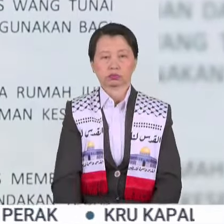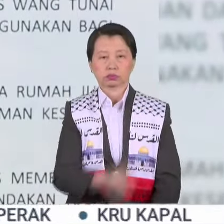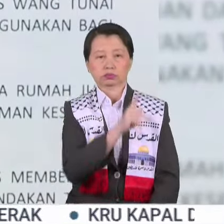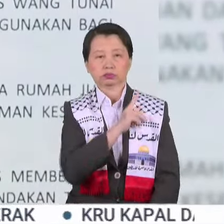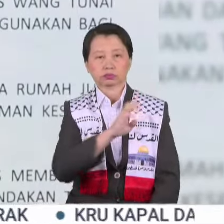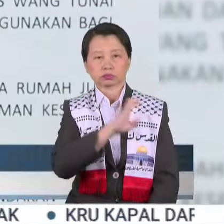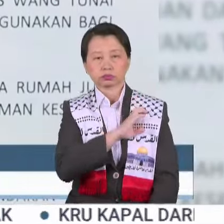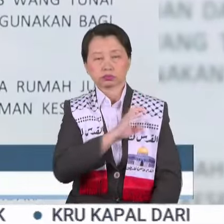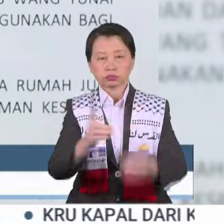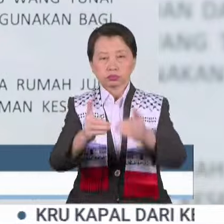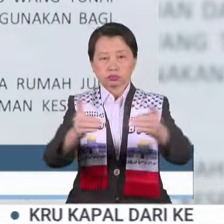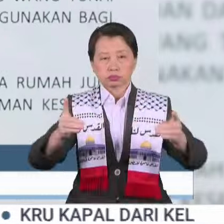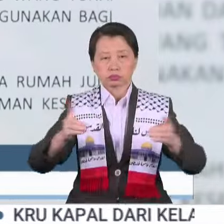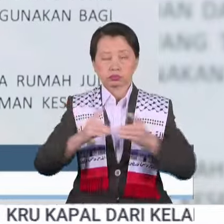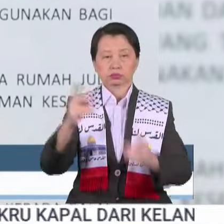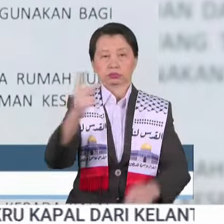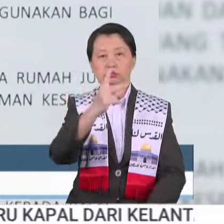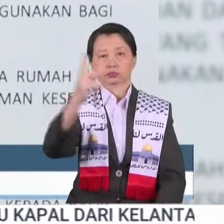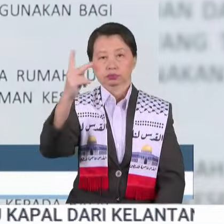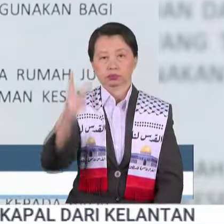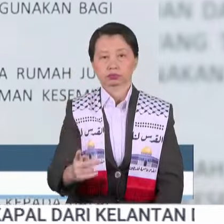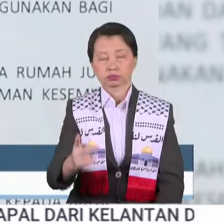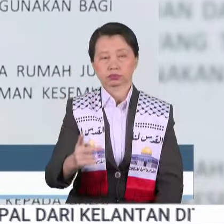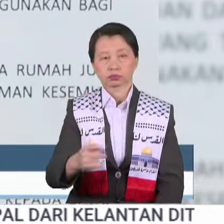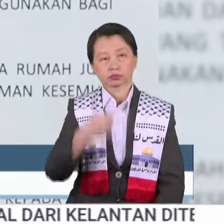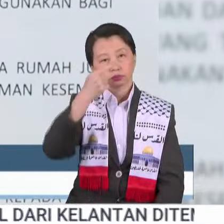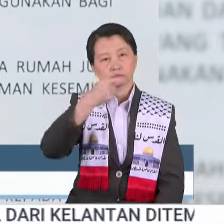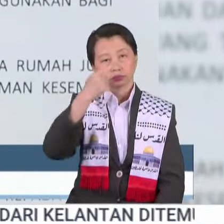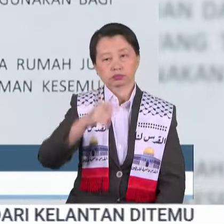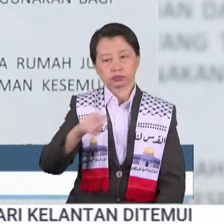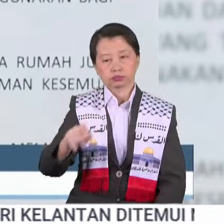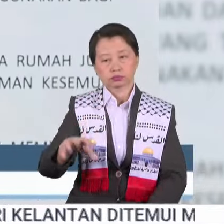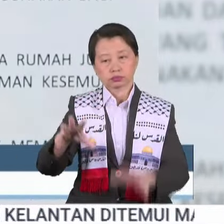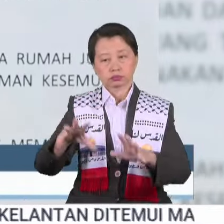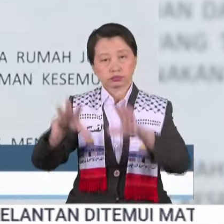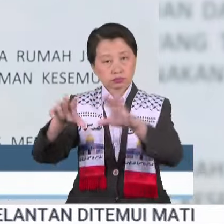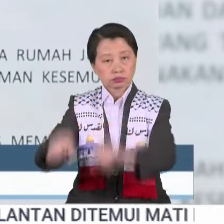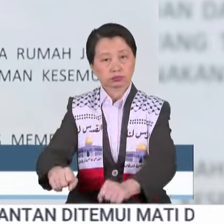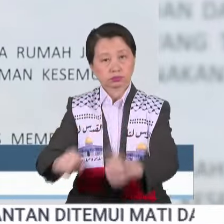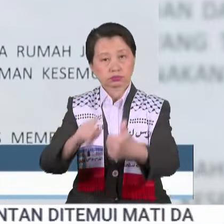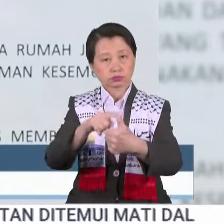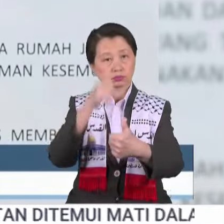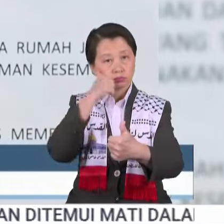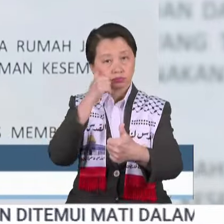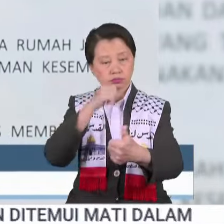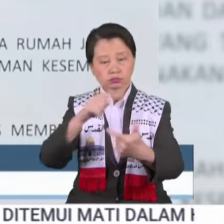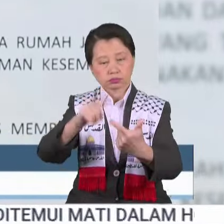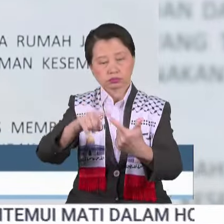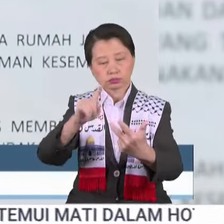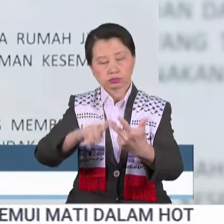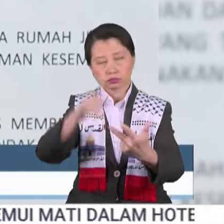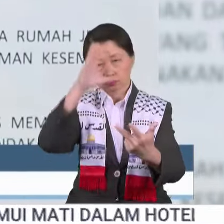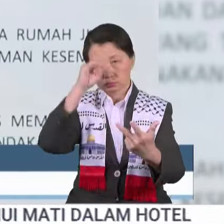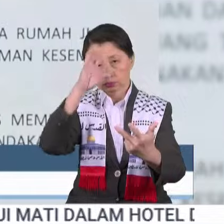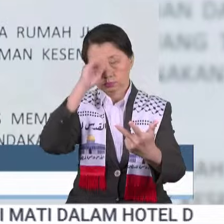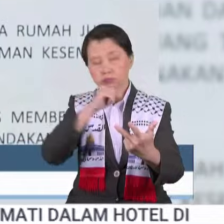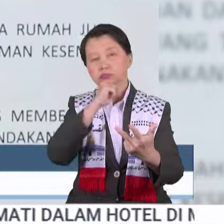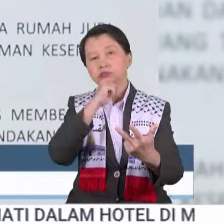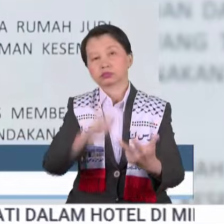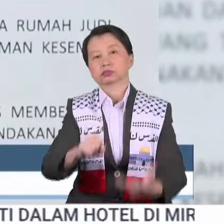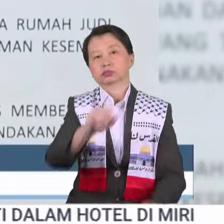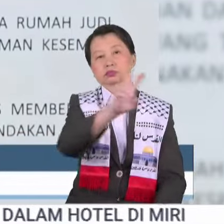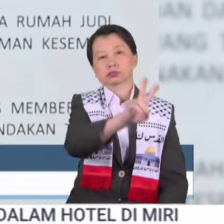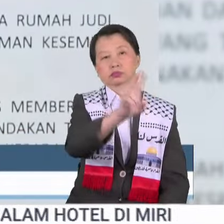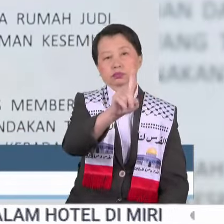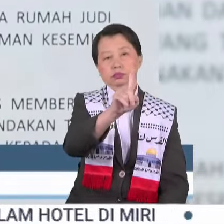Ketua Polis Daerah Kuching SCP Ashmon Bajah berkata tangkapan melibatkan seorang perempuan dan 2 lelaki berusia